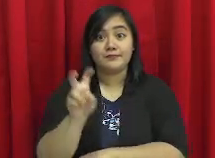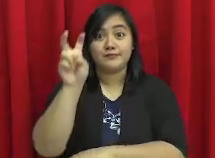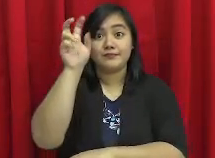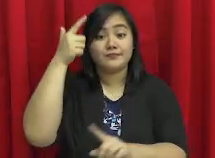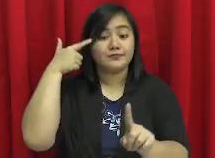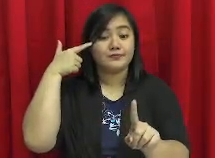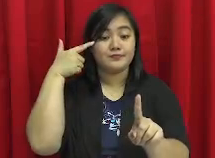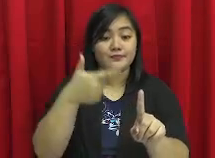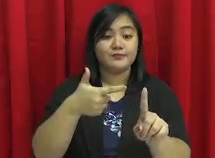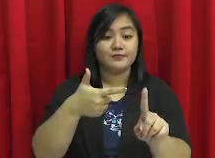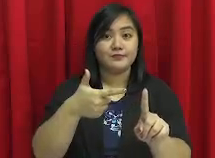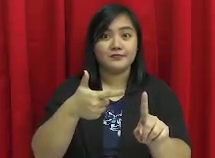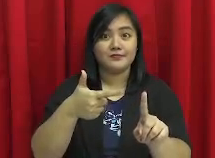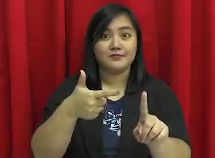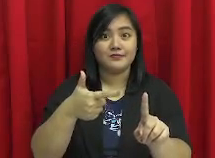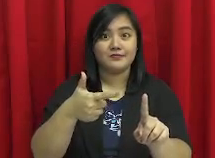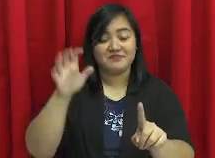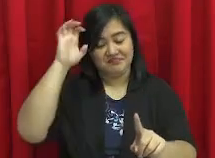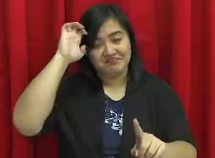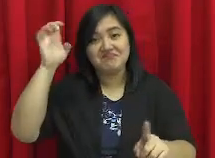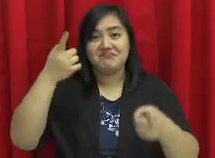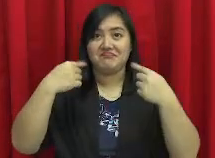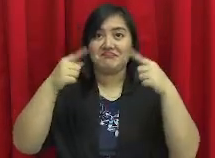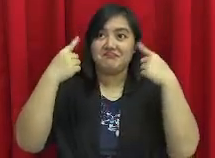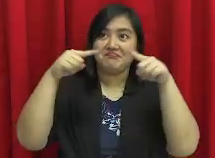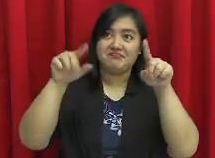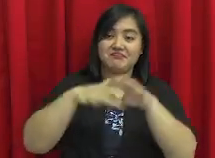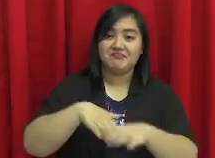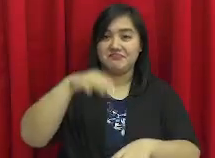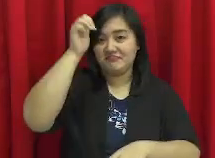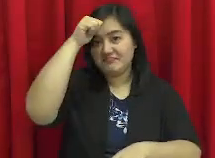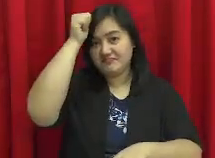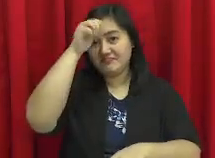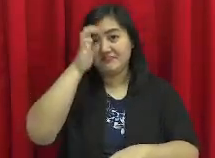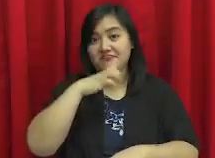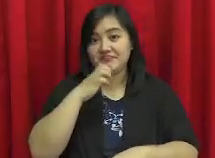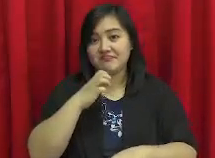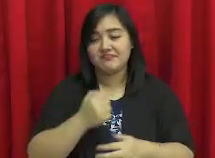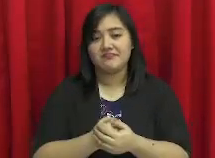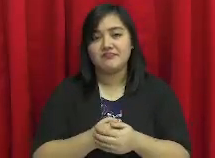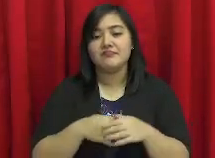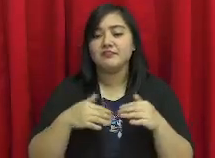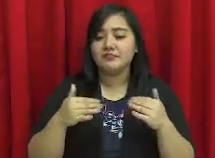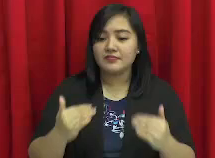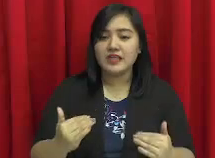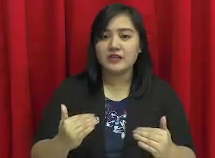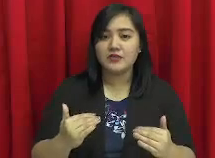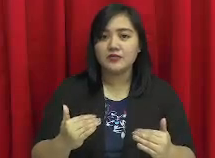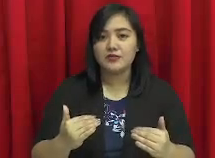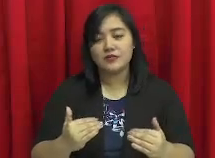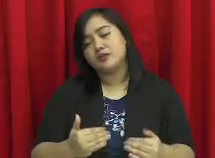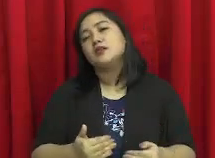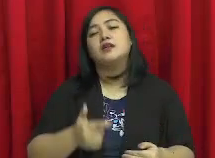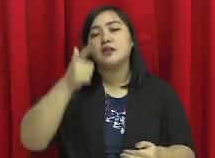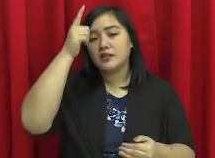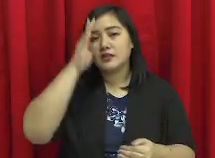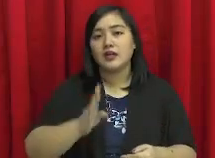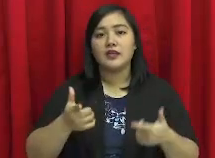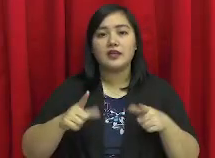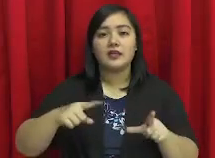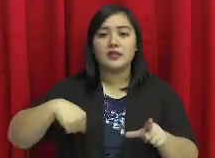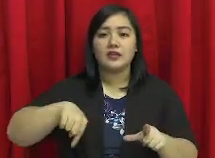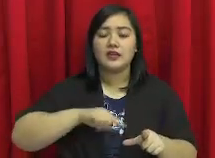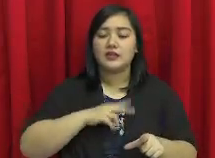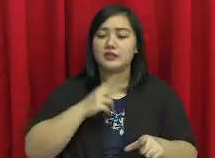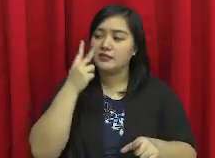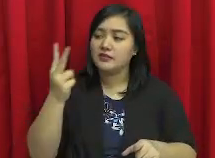see? Nagtagumpay siya kay Adan tsaka kay Eva. Ngayon, pinapasalaminan sa atin ito ng Panginoon. Papayagan niyo po ba magtagumpay siya sa pamilya